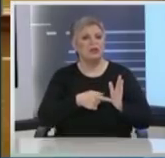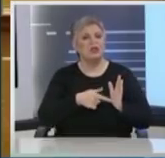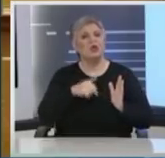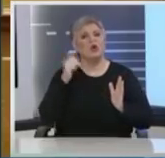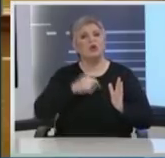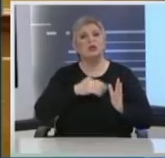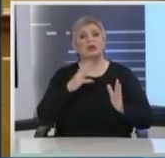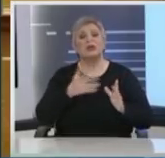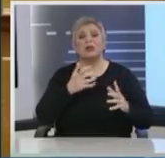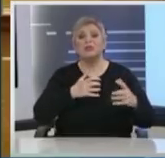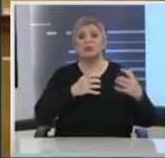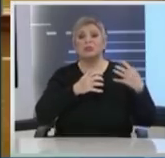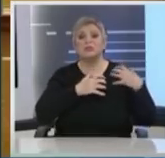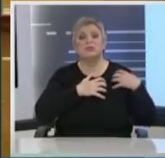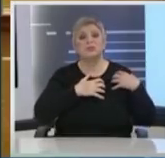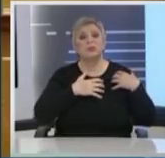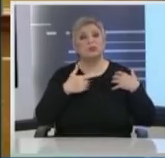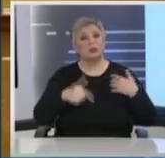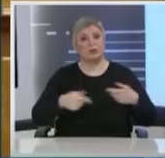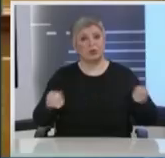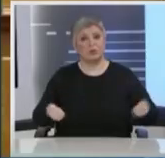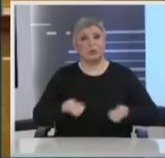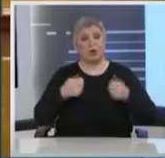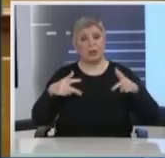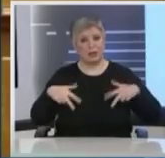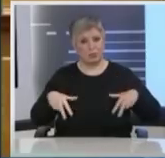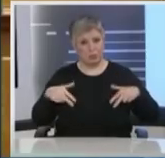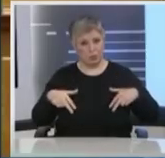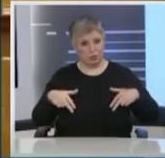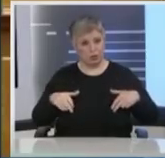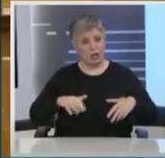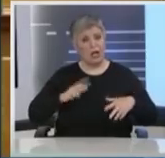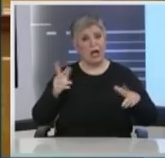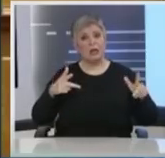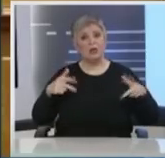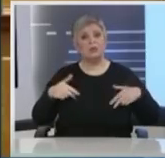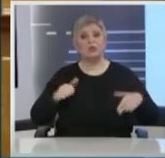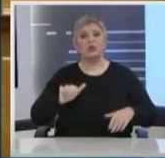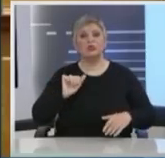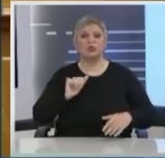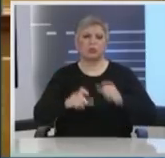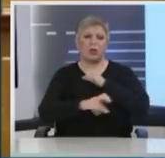των καθηκόντων των υπουργικών ενός υπουργού. Εάν ο Υπουργός βιάσει τη γραμματέα του,